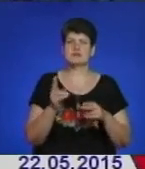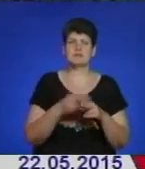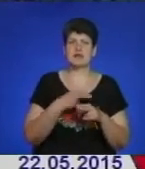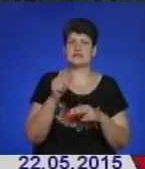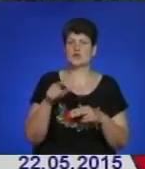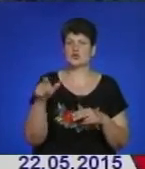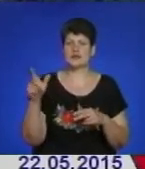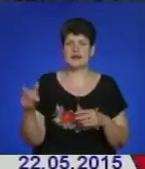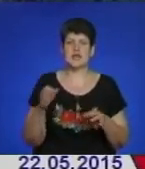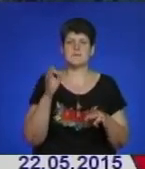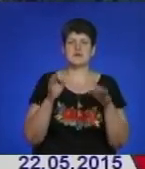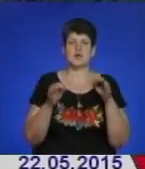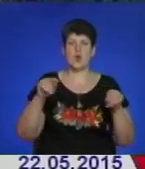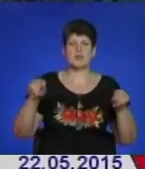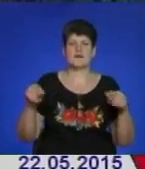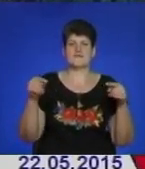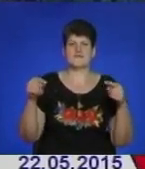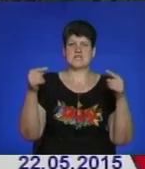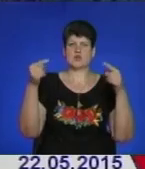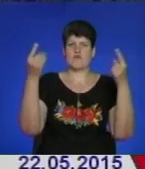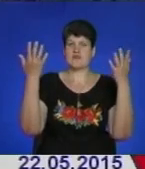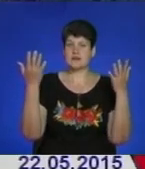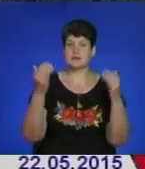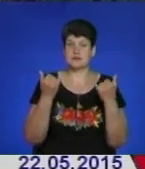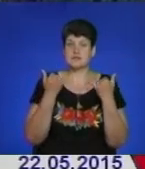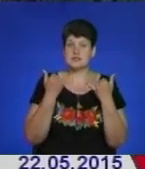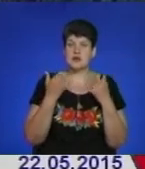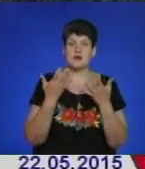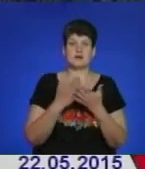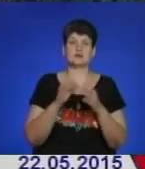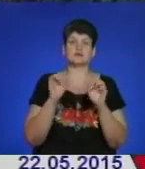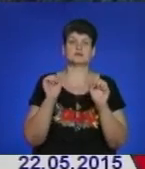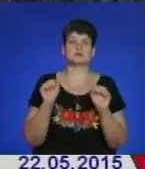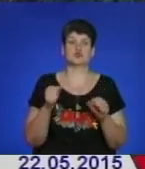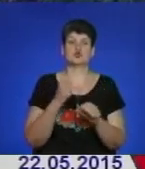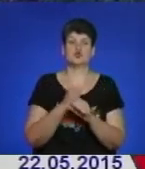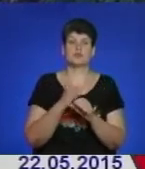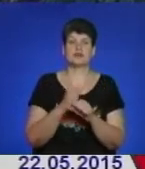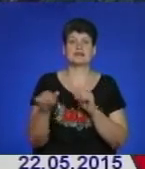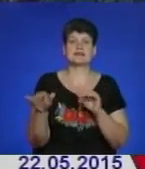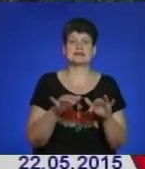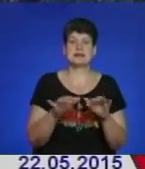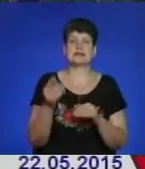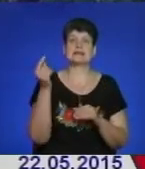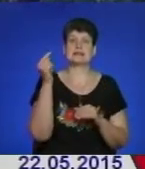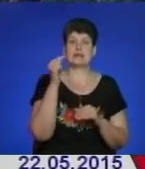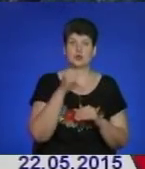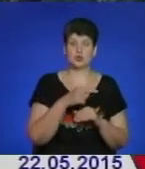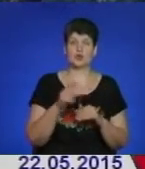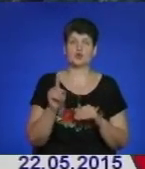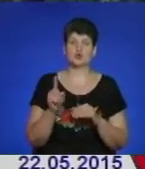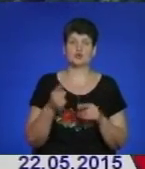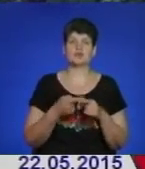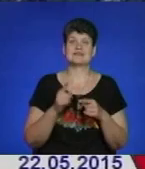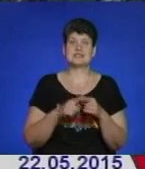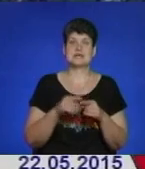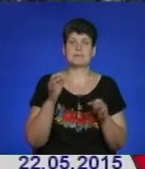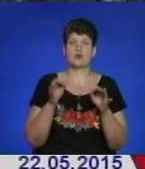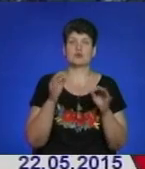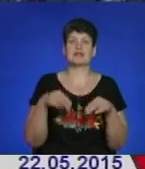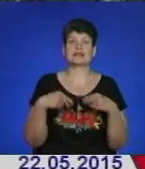людей, там природа відновилась. І зараз є якраз нагода зробити заходи для того, щоб цій природі